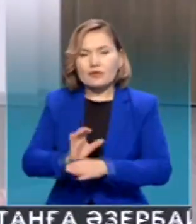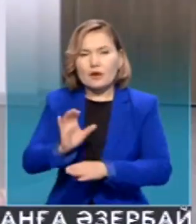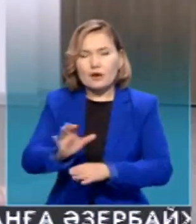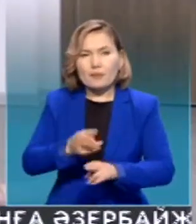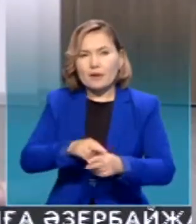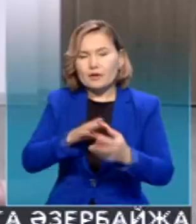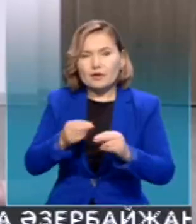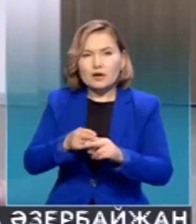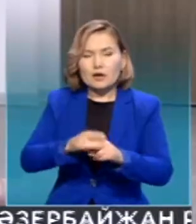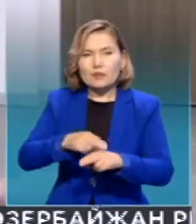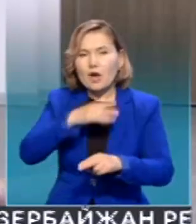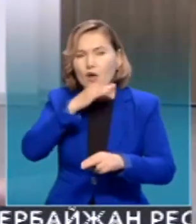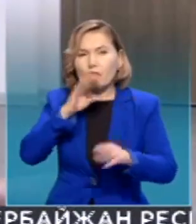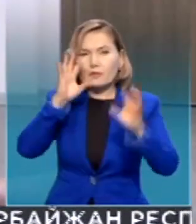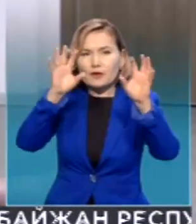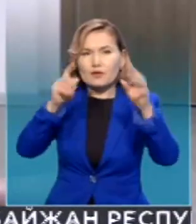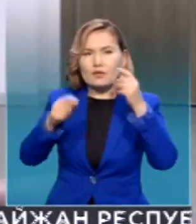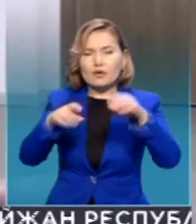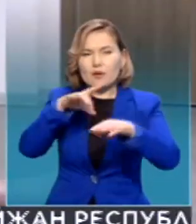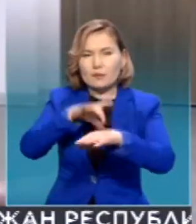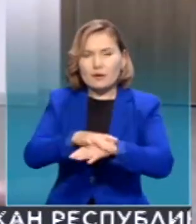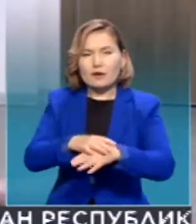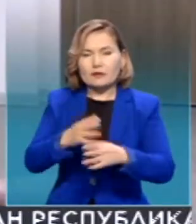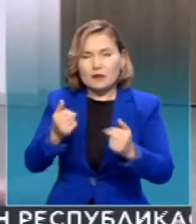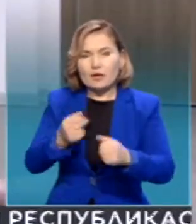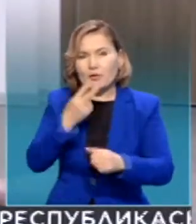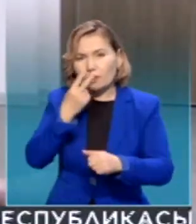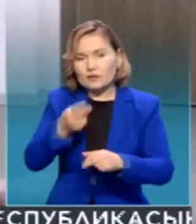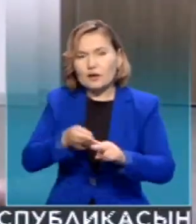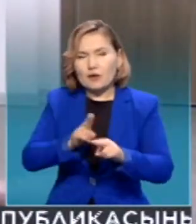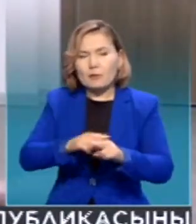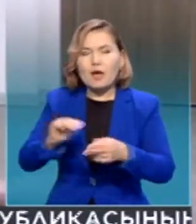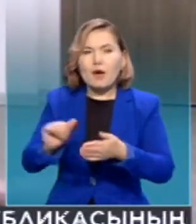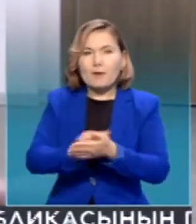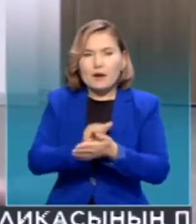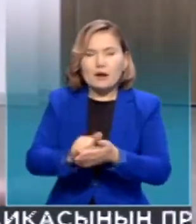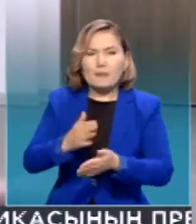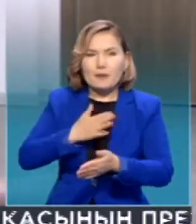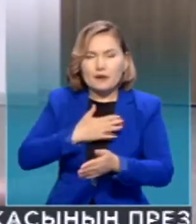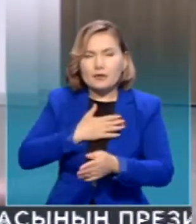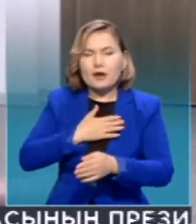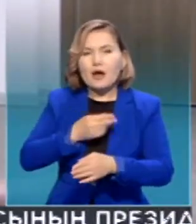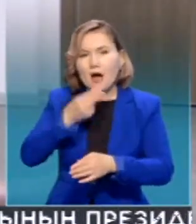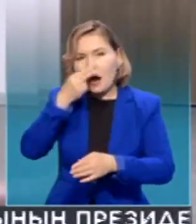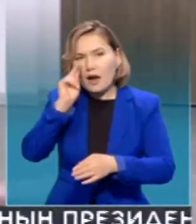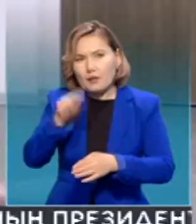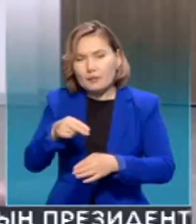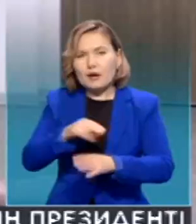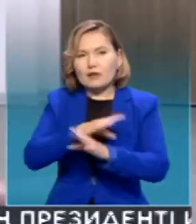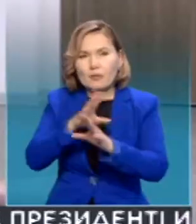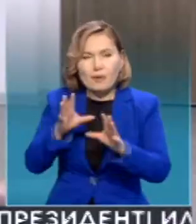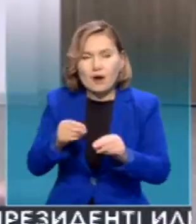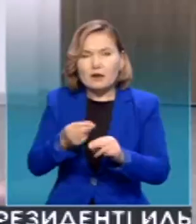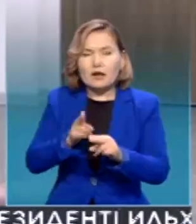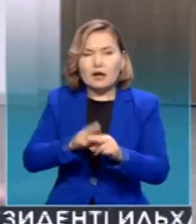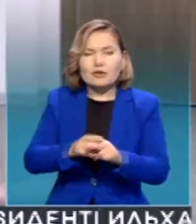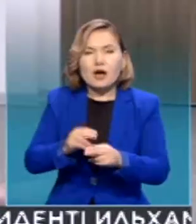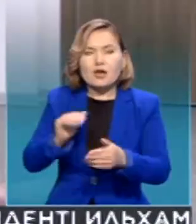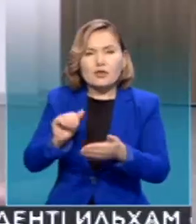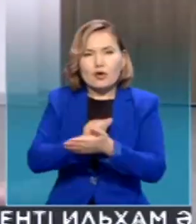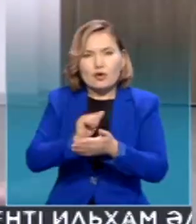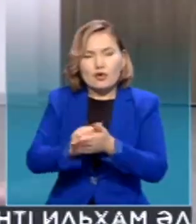істі жүргізу кезінде біраз заң бұзушылықтар болды деп есептейміз. Біраз материалдармен бізде айыпталушының өздері де таныса алмады. Бірақ бұл